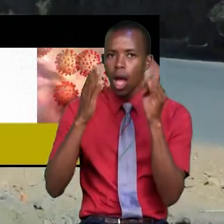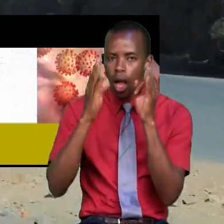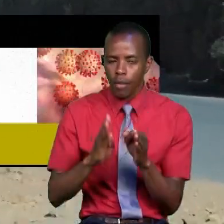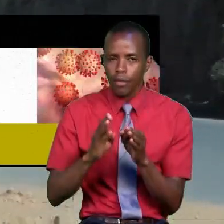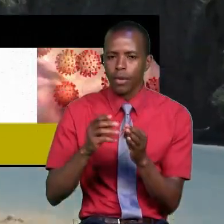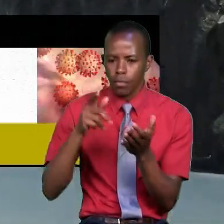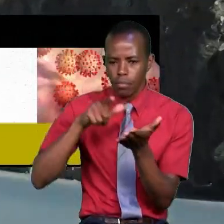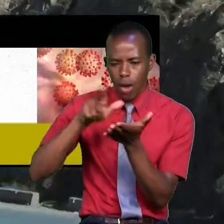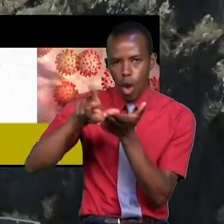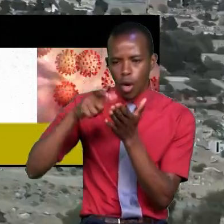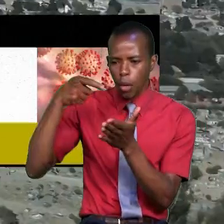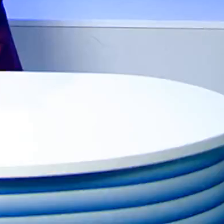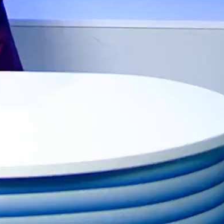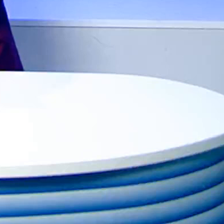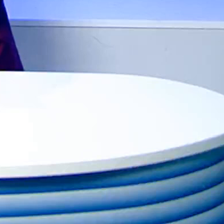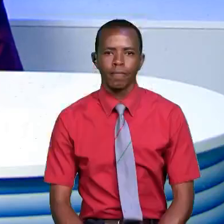hazitakuwa zimelipwa.